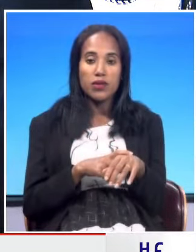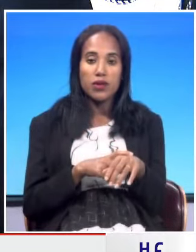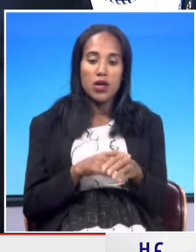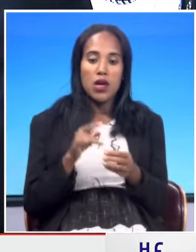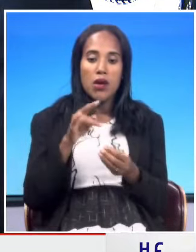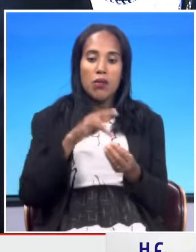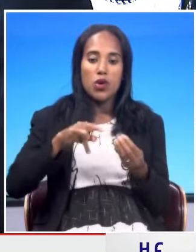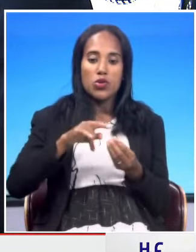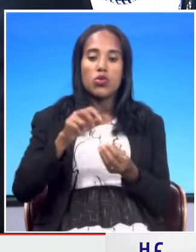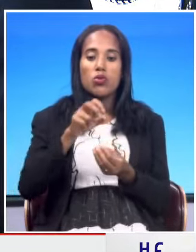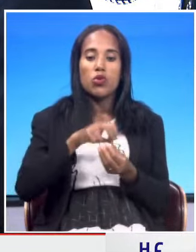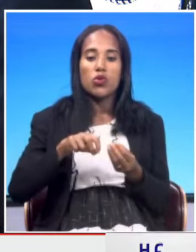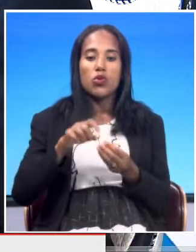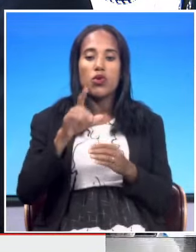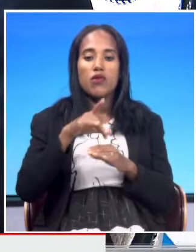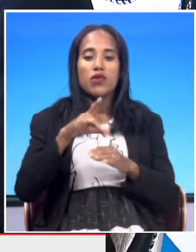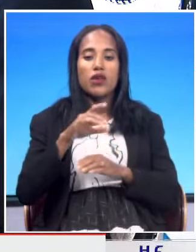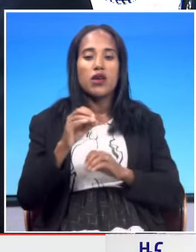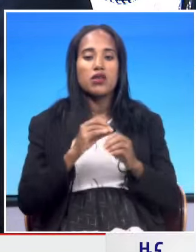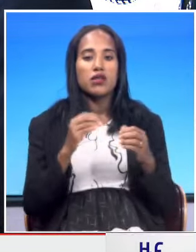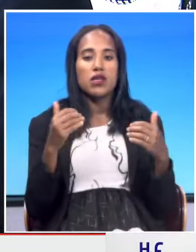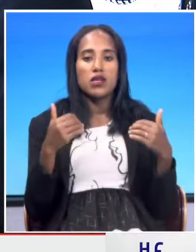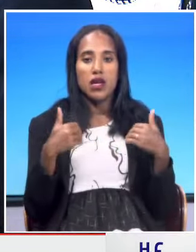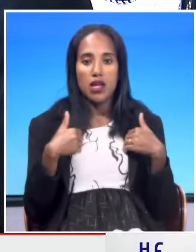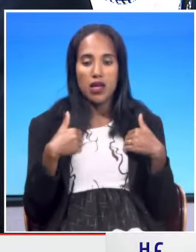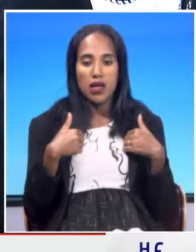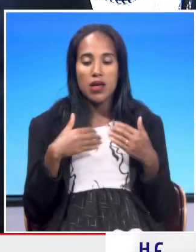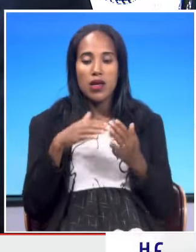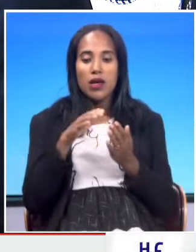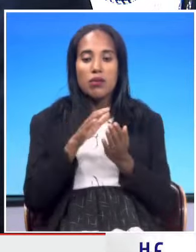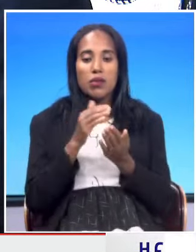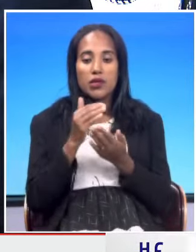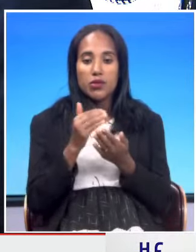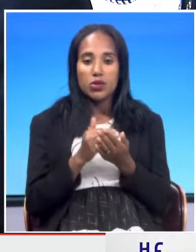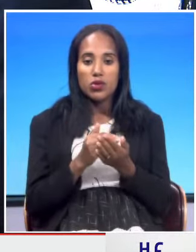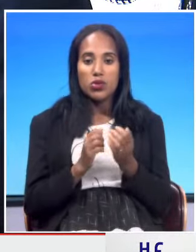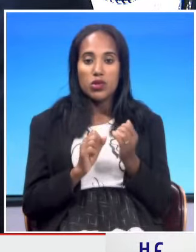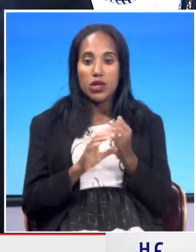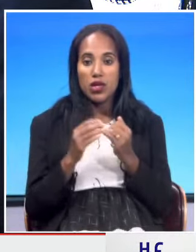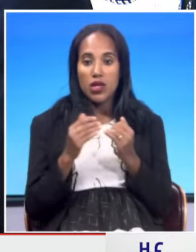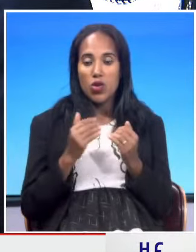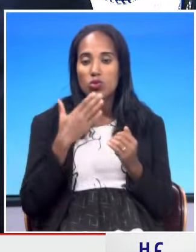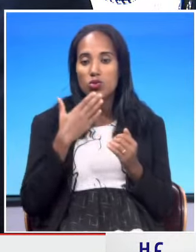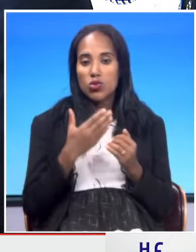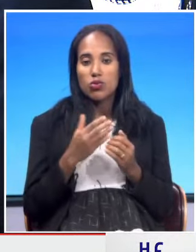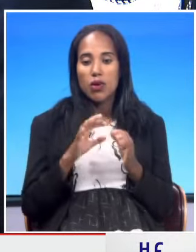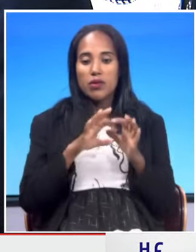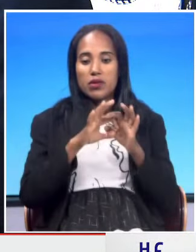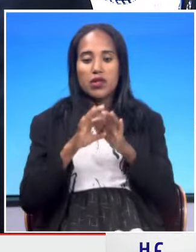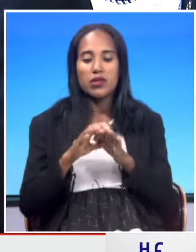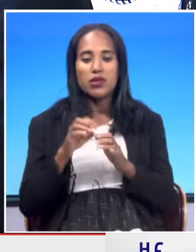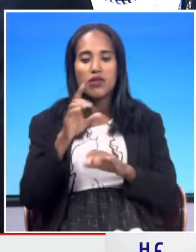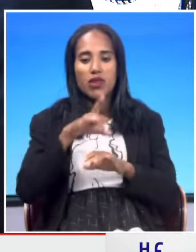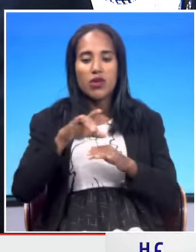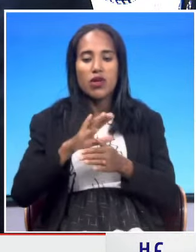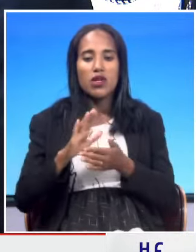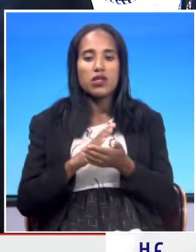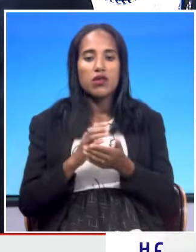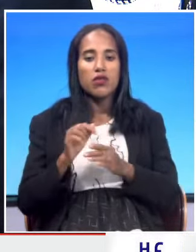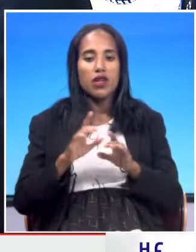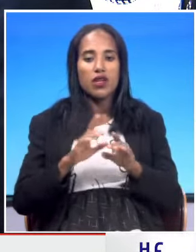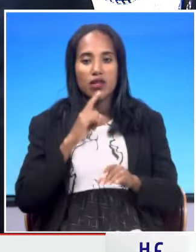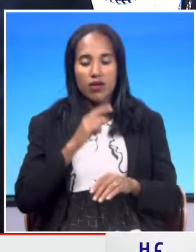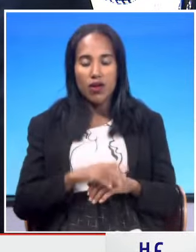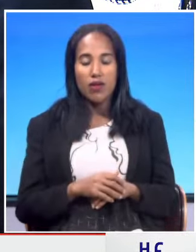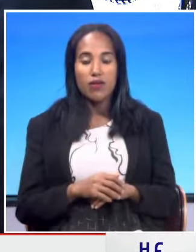በየዞኑ በየወረዳው ከፍተኛ የሆነ እንቅስቃሴ አለ። በትምህርት ሴክተሩ ላይ ያለው መነቃቃት በጣም ጥሩ ነው። በነቃች ላይ በአሁኑ ሰዓት ማህበረሰባችን ከፍተኛ የሆነ ኮንትሪቢሽን እያደረገ ነው ያለ